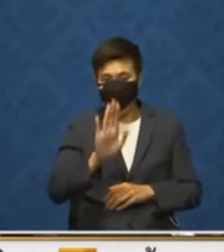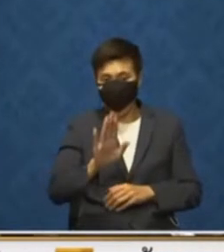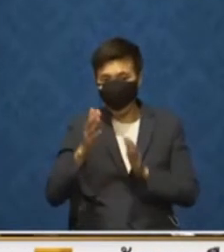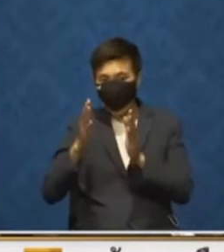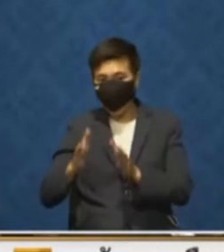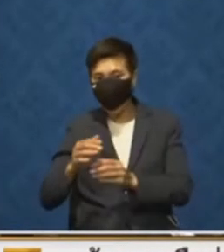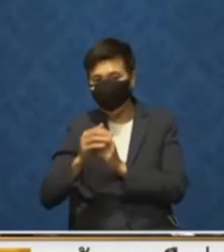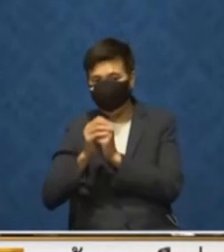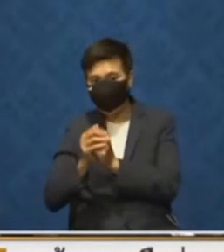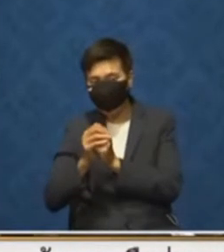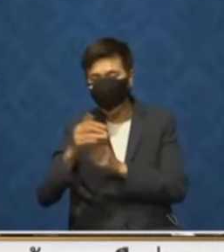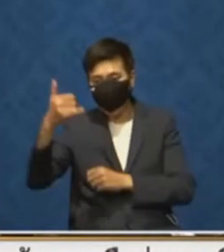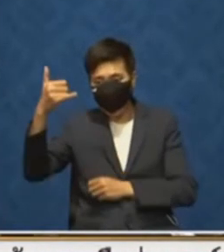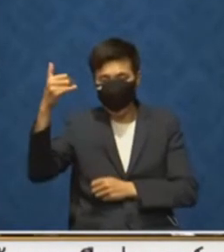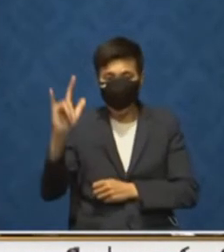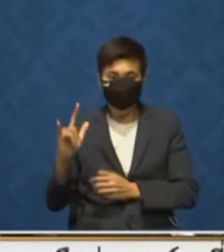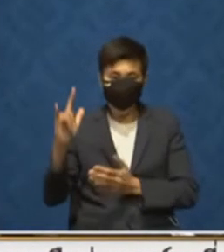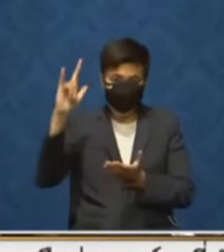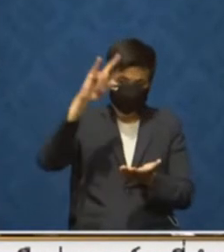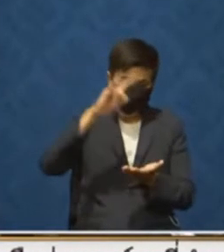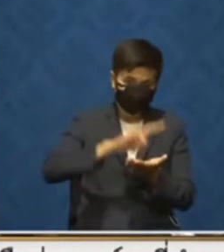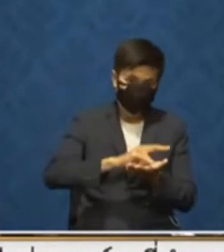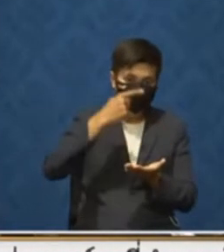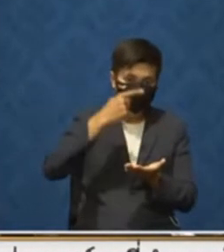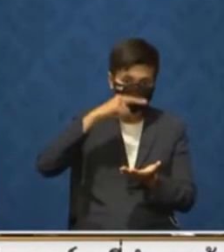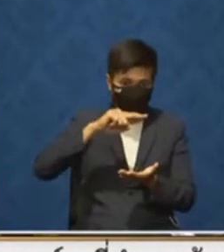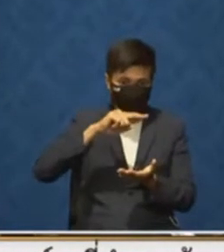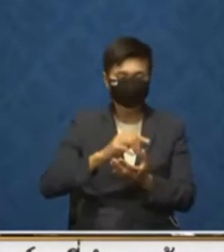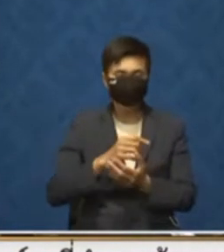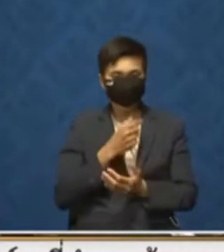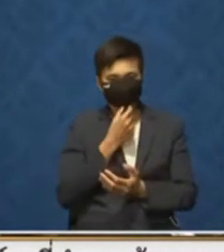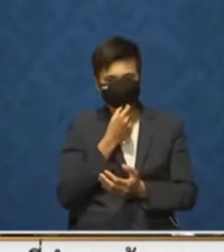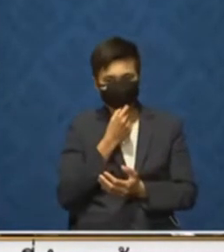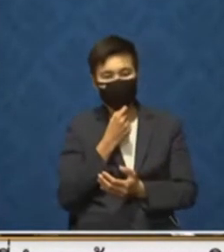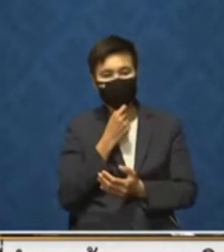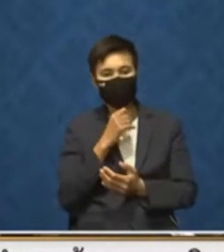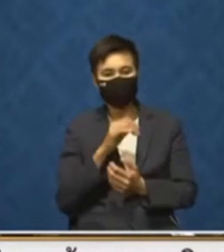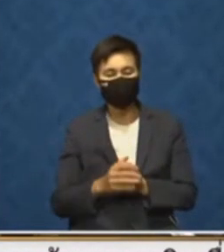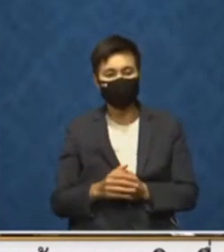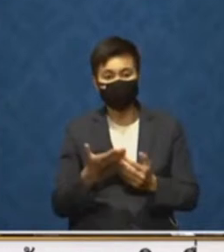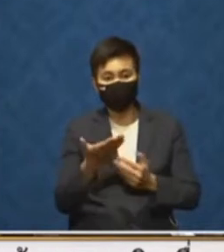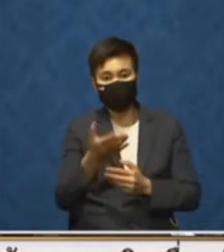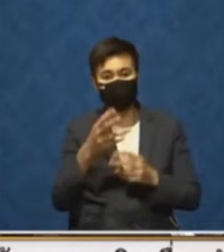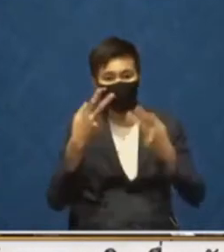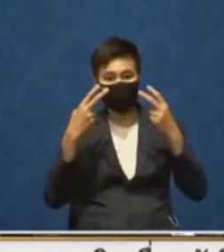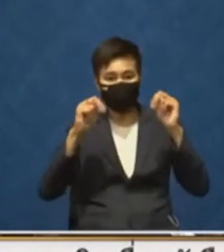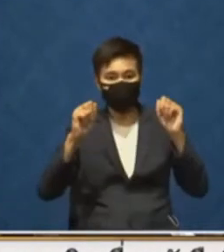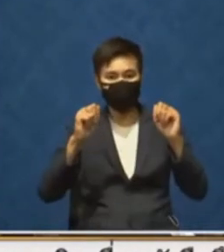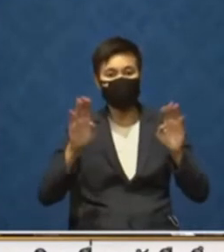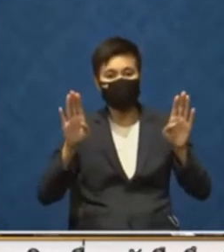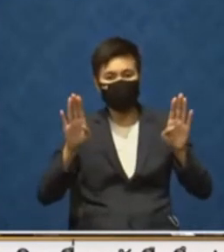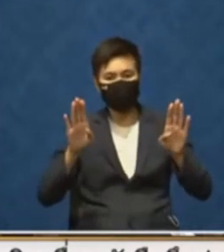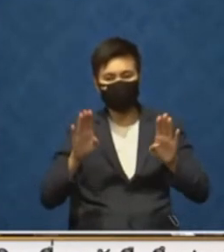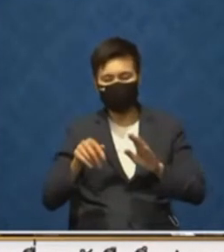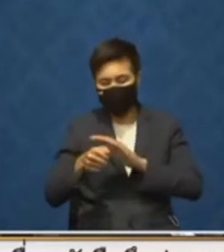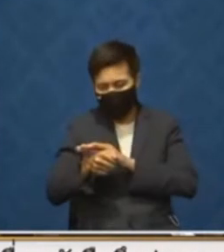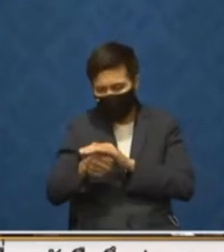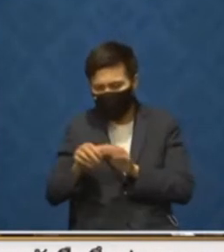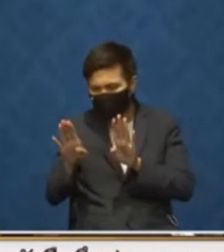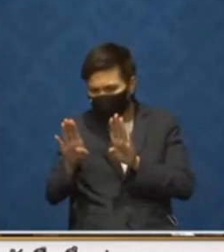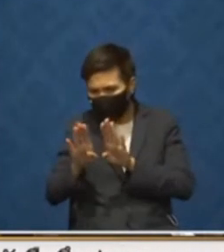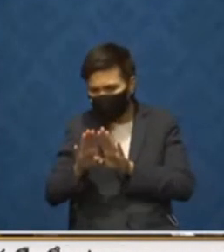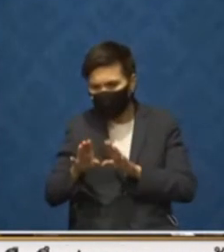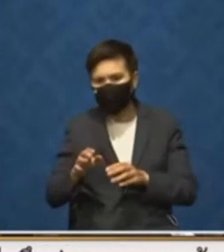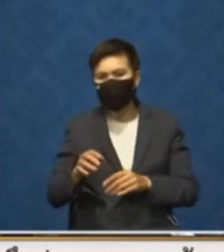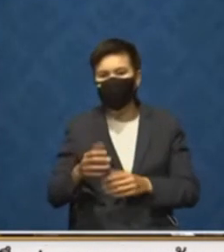ลึกๆแล้วมันมากกว่านั้นหรือไม่ยังเป็นความเข้าใจที่เกิดขึ้นจากผลพวงที่ท่านนายกเนี่ยได้ปิดบังได้ซ่อนเร้นไม่ให้